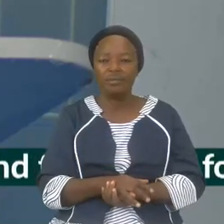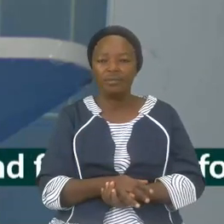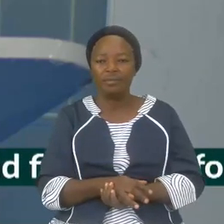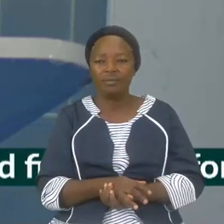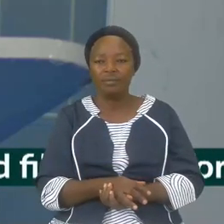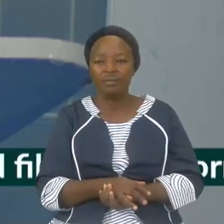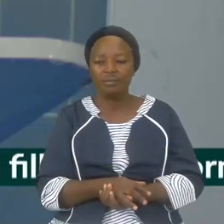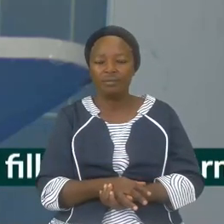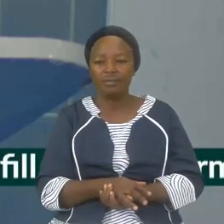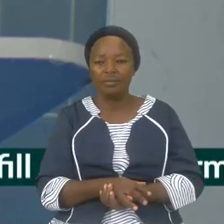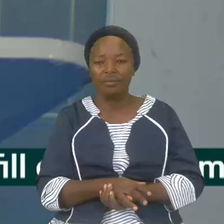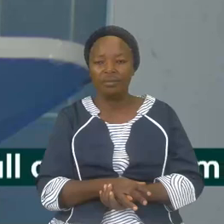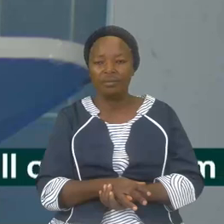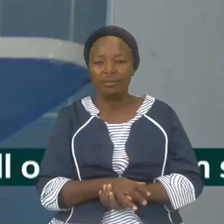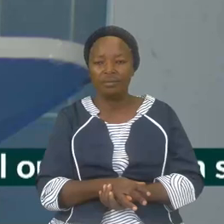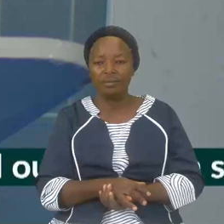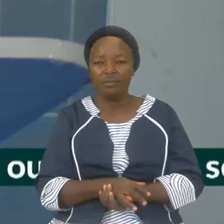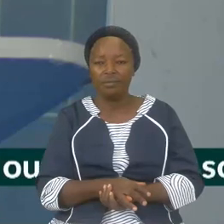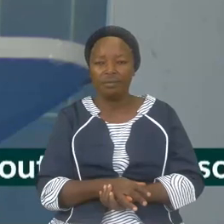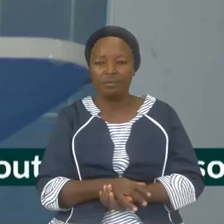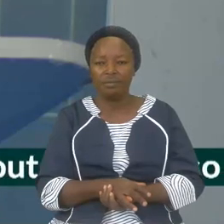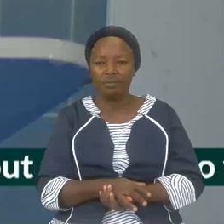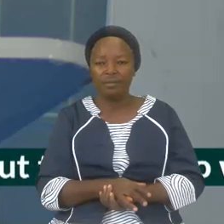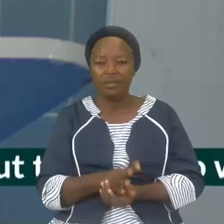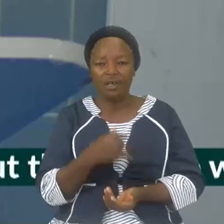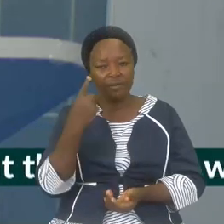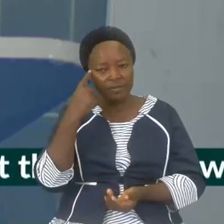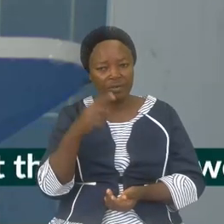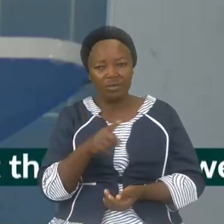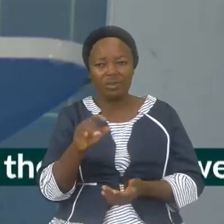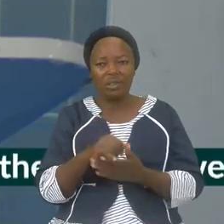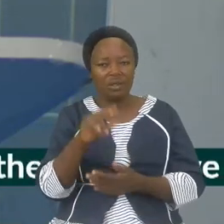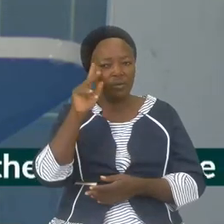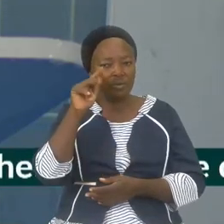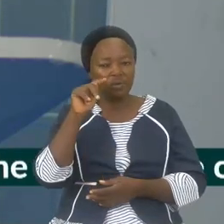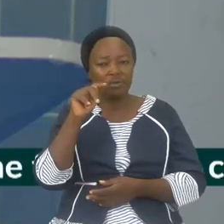le formulaire qui se présente. Après quoi, soumettez-le.